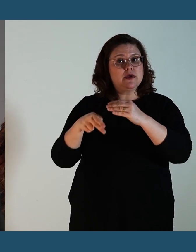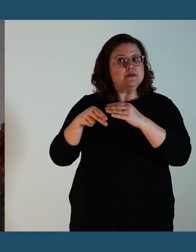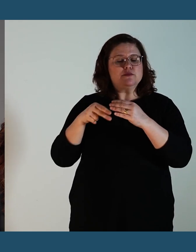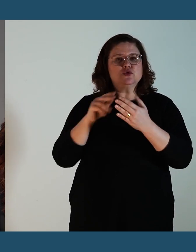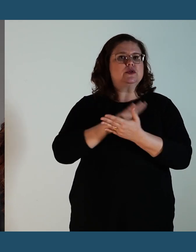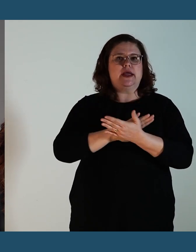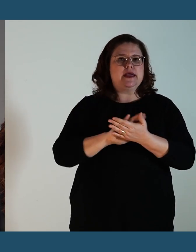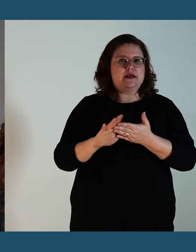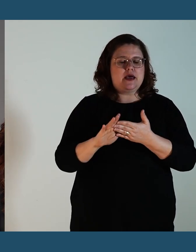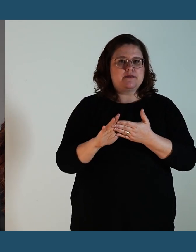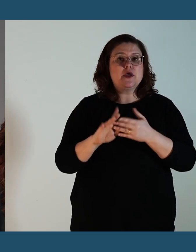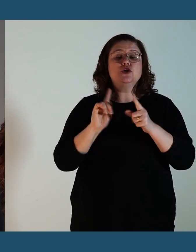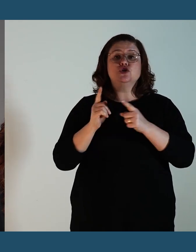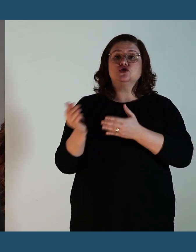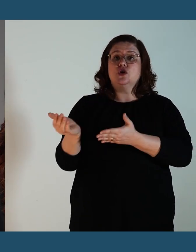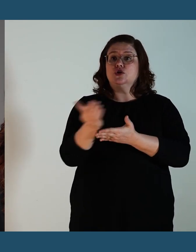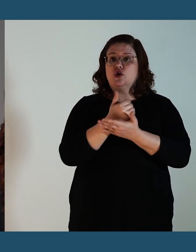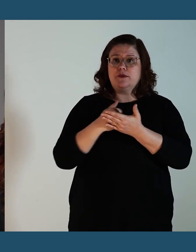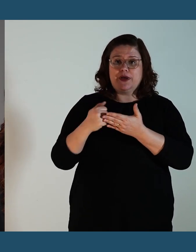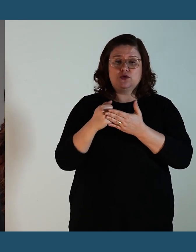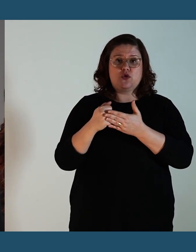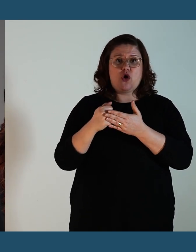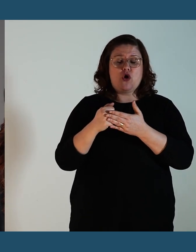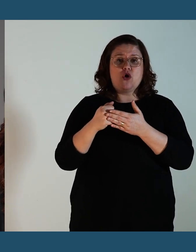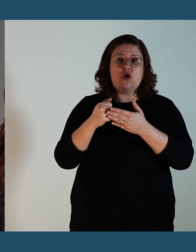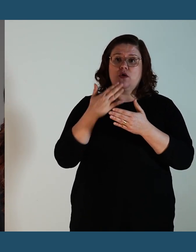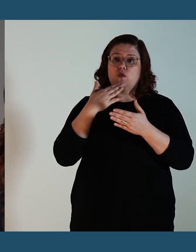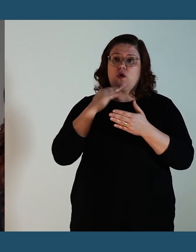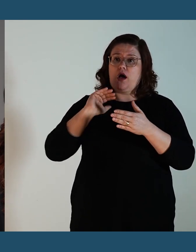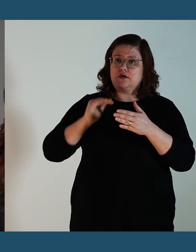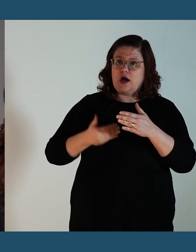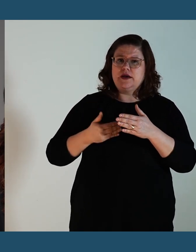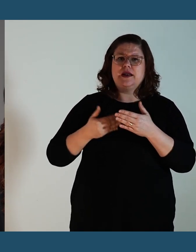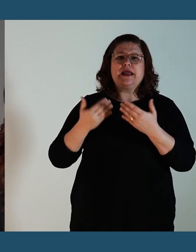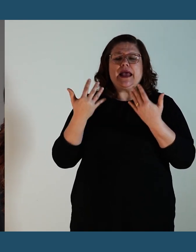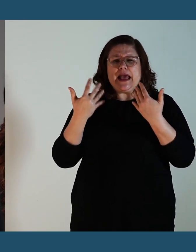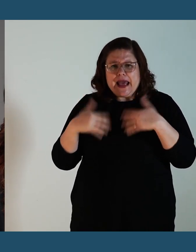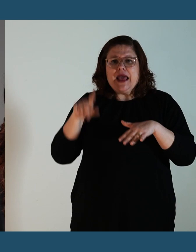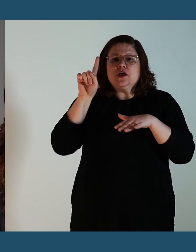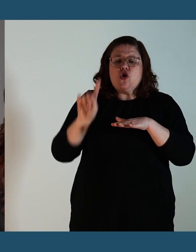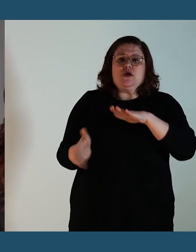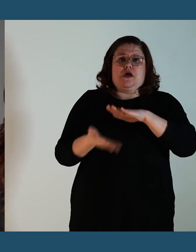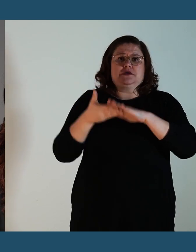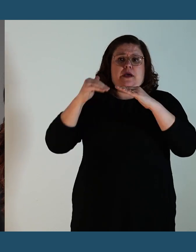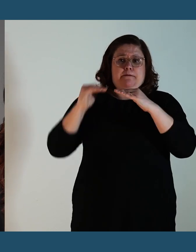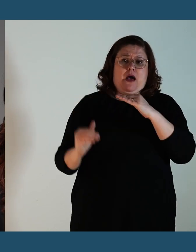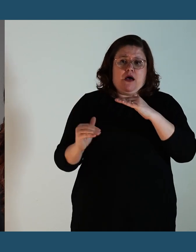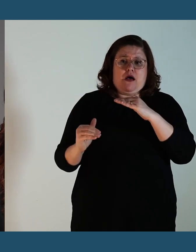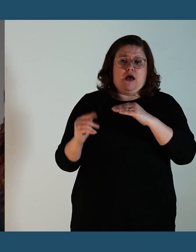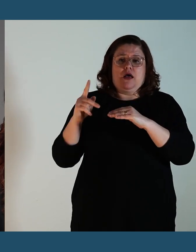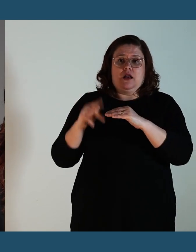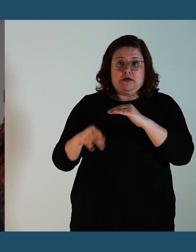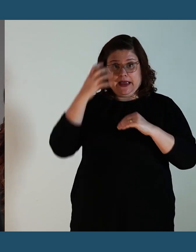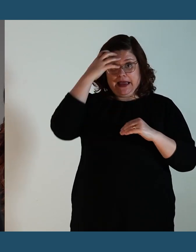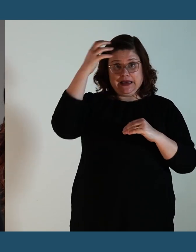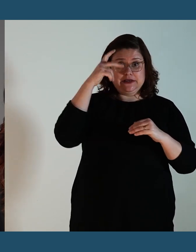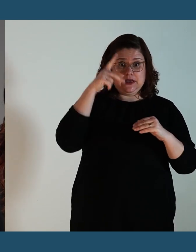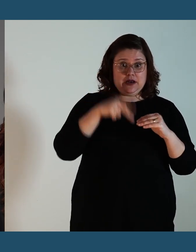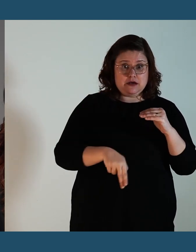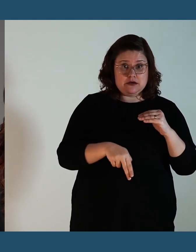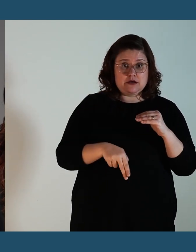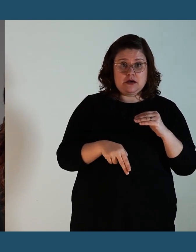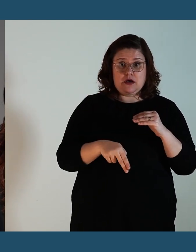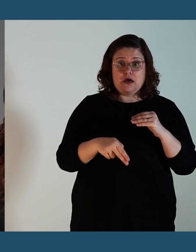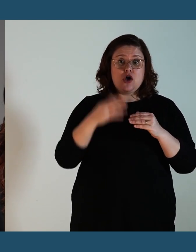suora toimeentuloleikkaus niiden naisten asemaan, jotka on kaikkein hauraimmassa asemassa. Et kun Helsinki heiltä leikkasi, ei